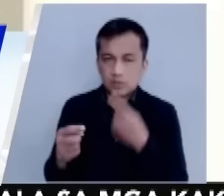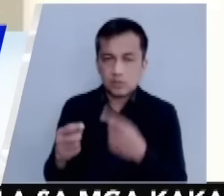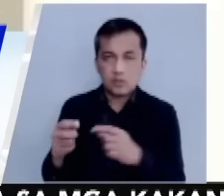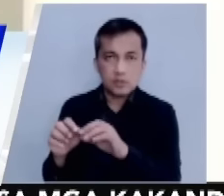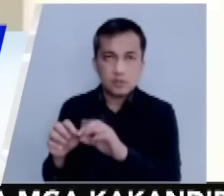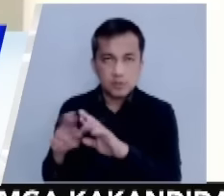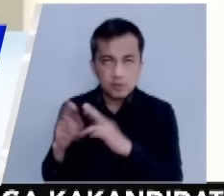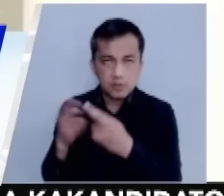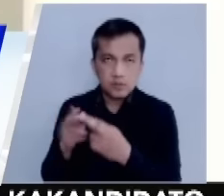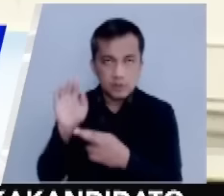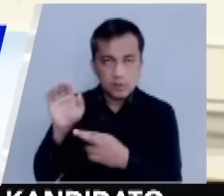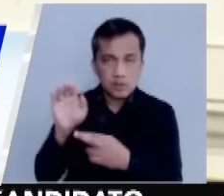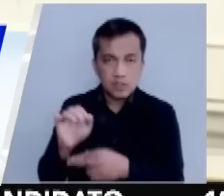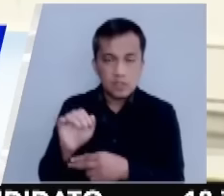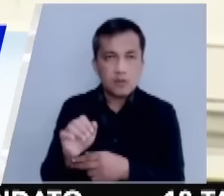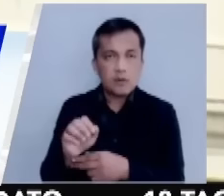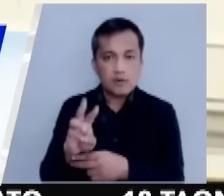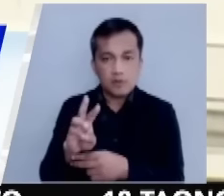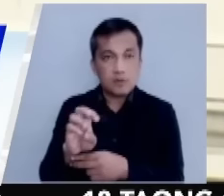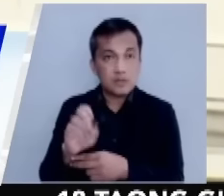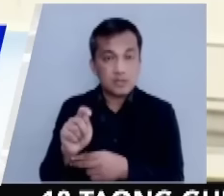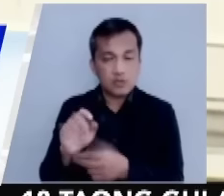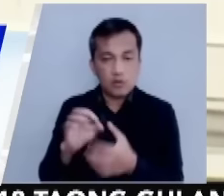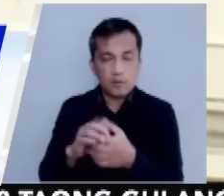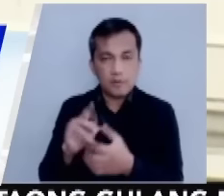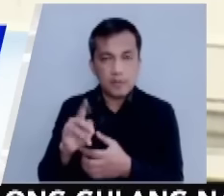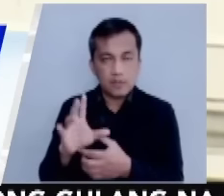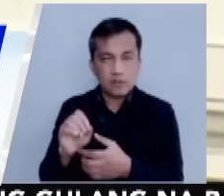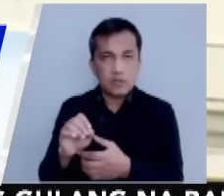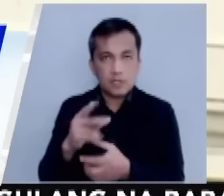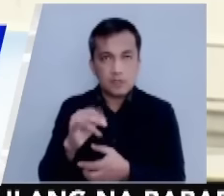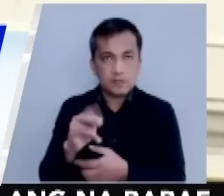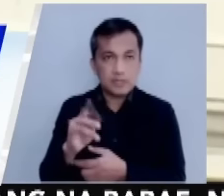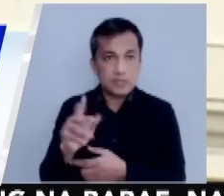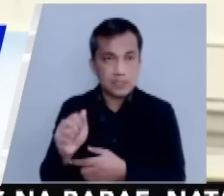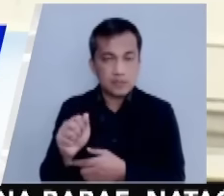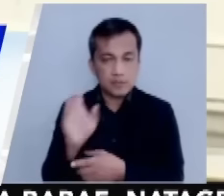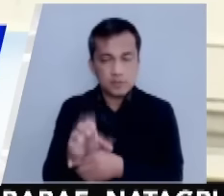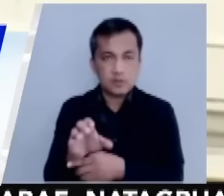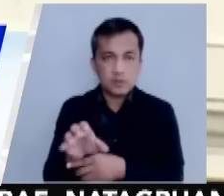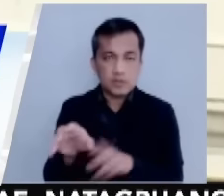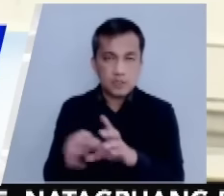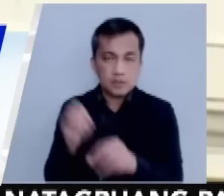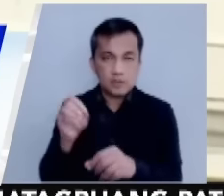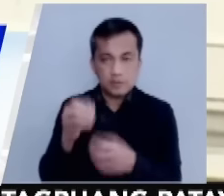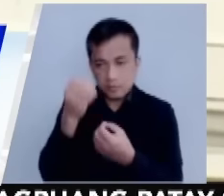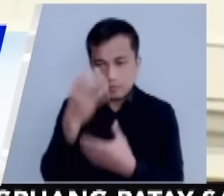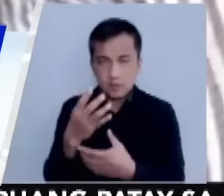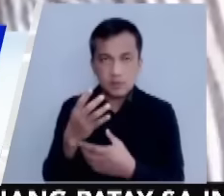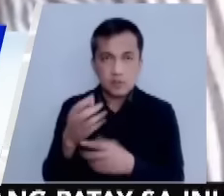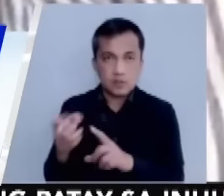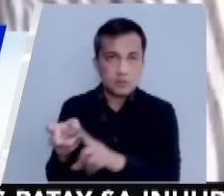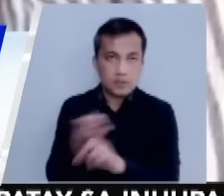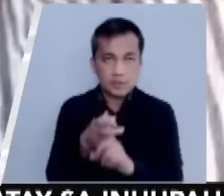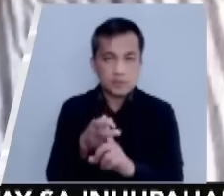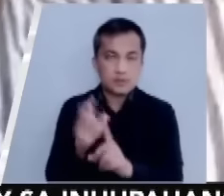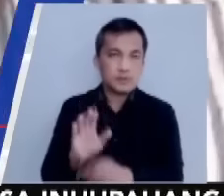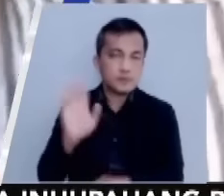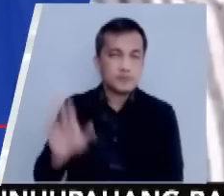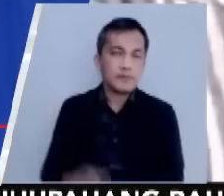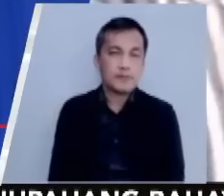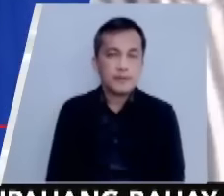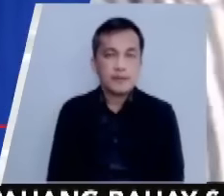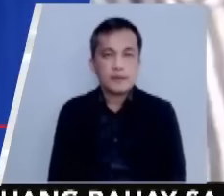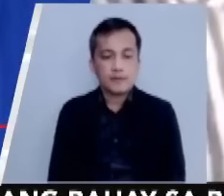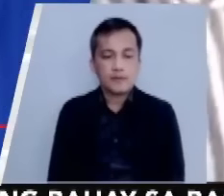amparo o agarang proteksyon at habeas data para pilitin maglabas ng impormasyon sa pagkakadukot sa kanila. Pinakauna na